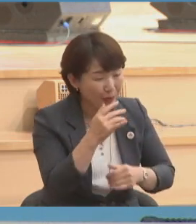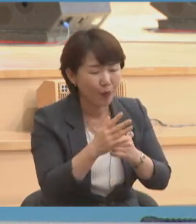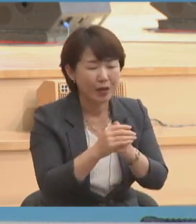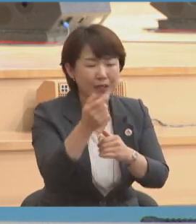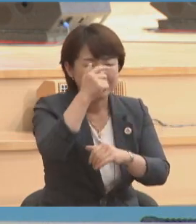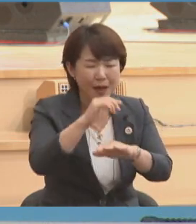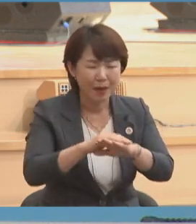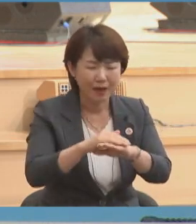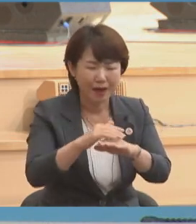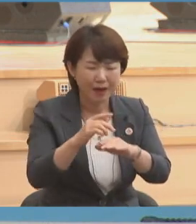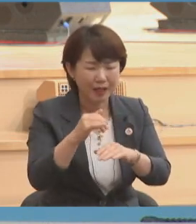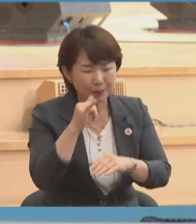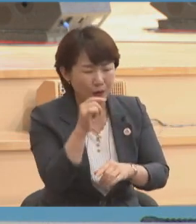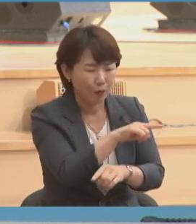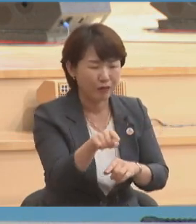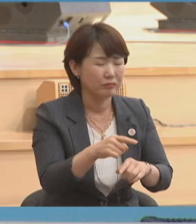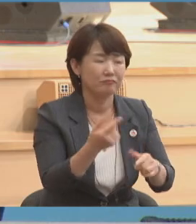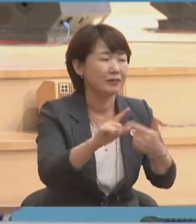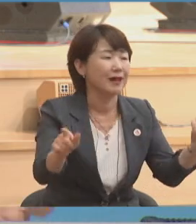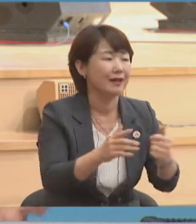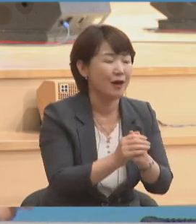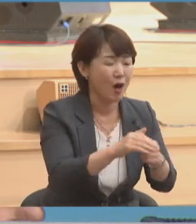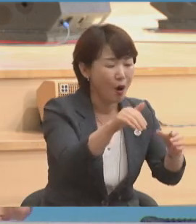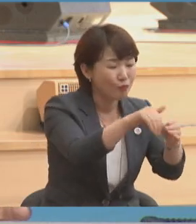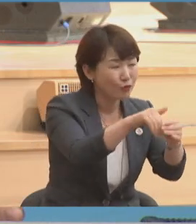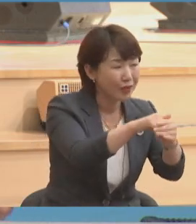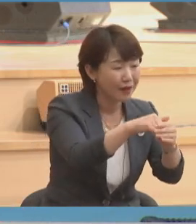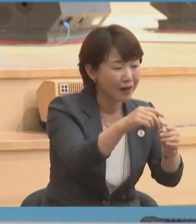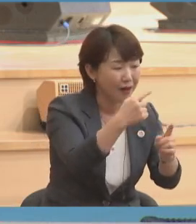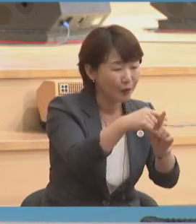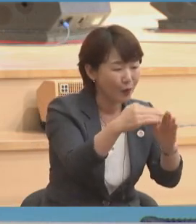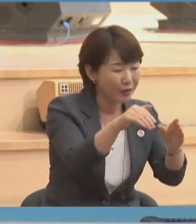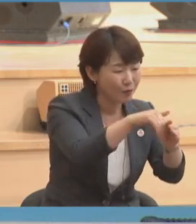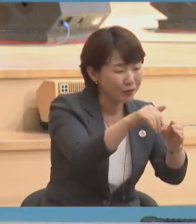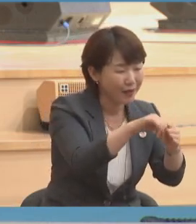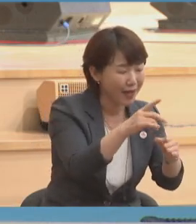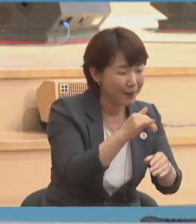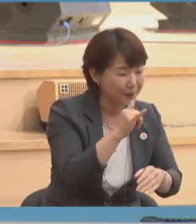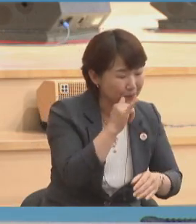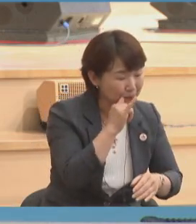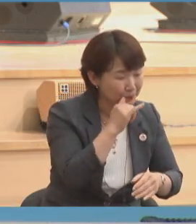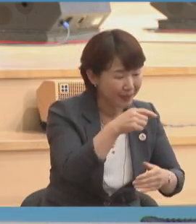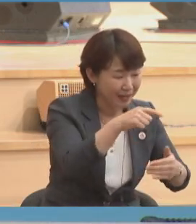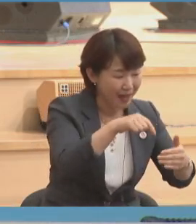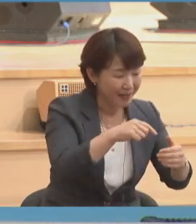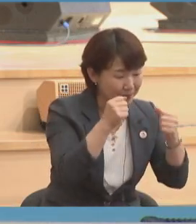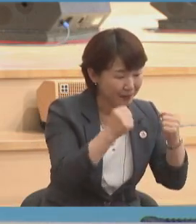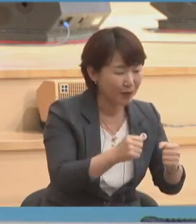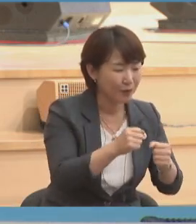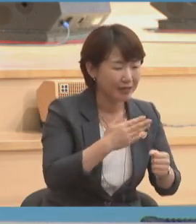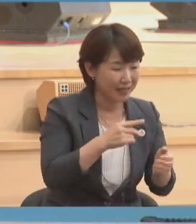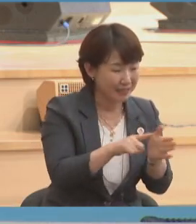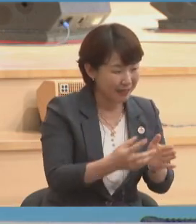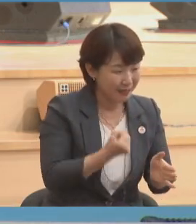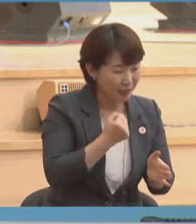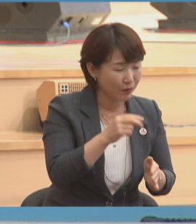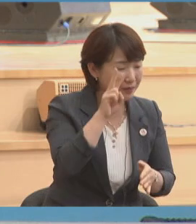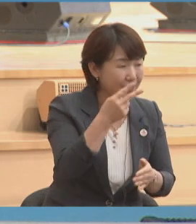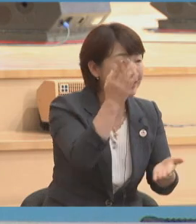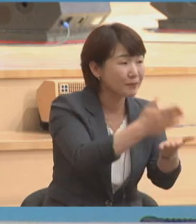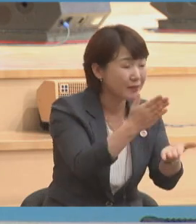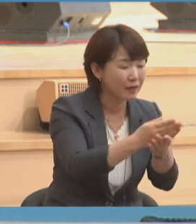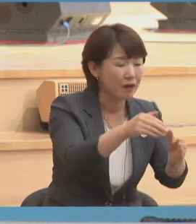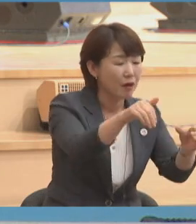기독교 신앙은 다른 것이다. 문화에 젖어 있는 것으로 내가 신앙을 가졌다 착각하지 말라. 문화는